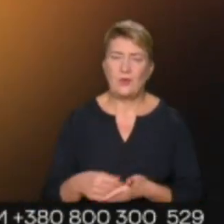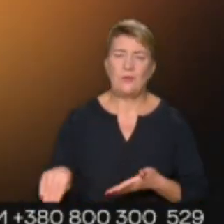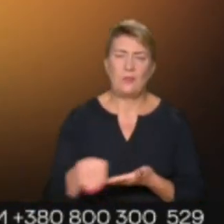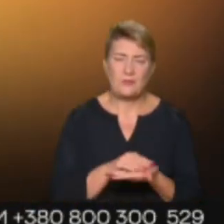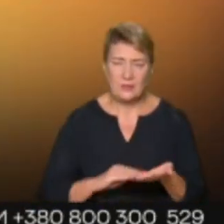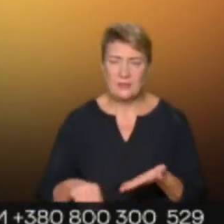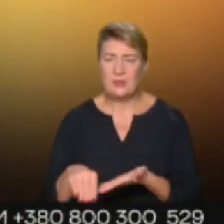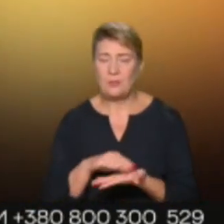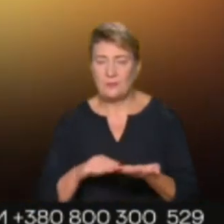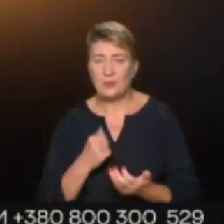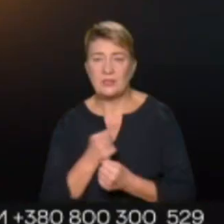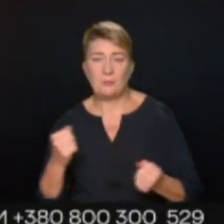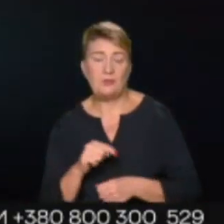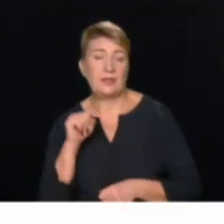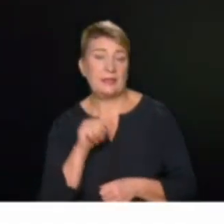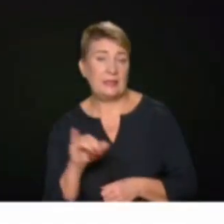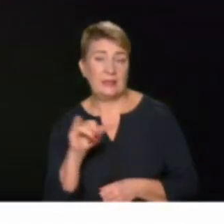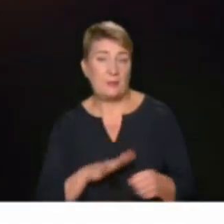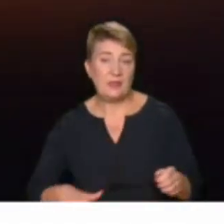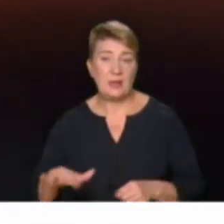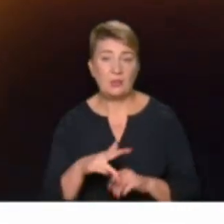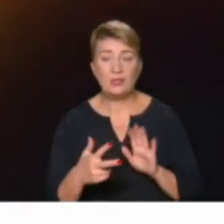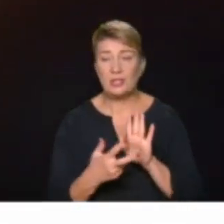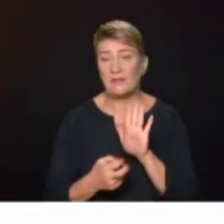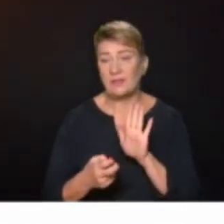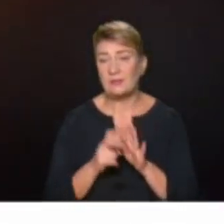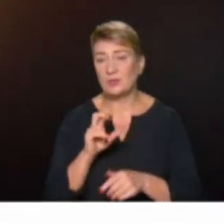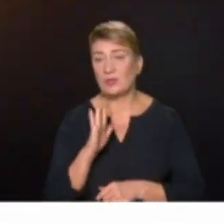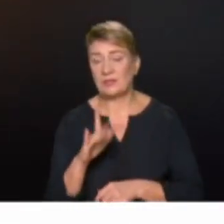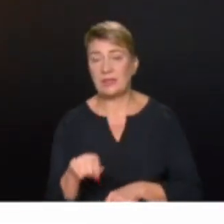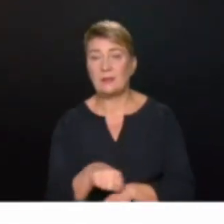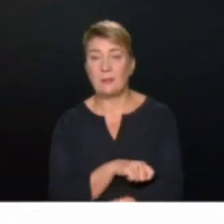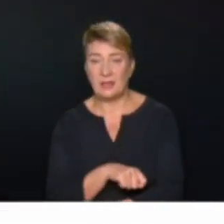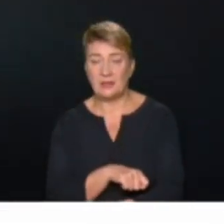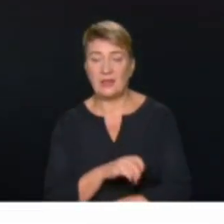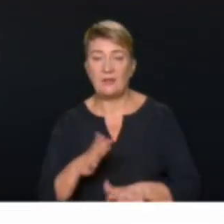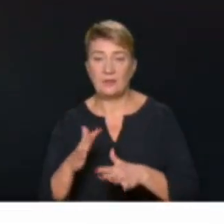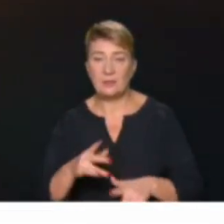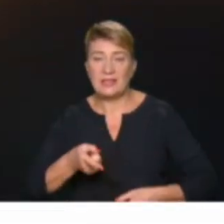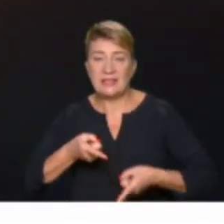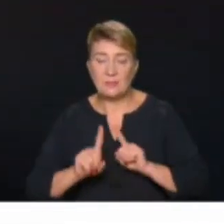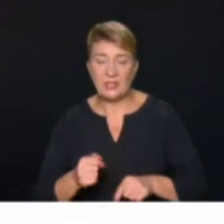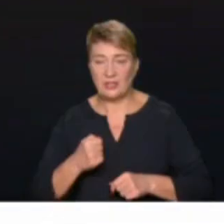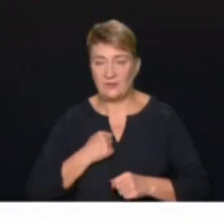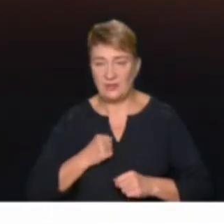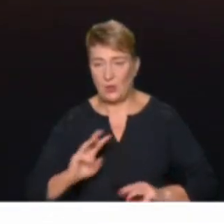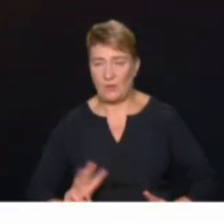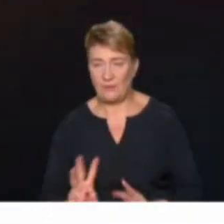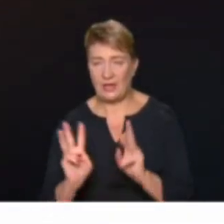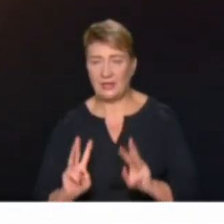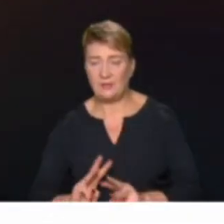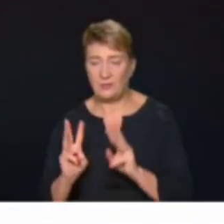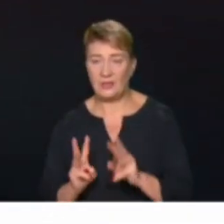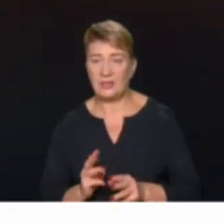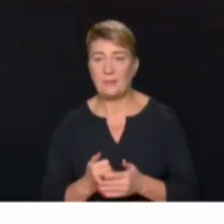знову. І там на площі 800 квадратних метрів відбувається справжній військовий фейерверк. А територія в межах 500 метрів від